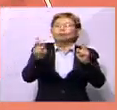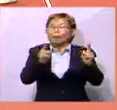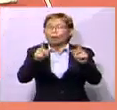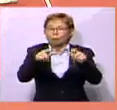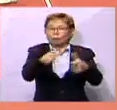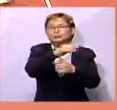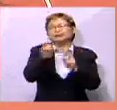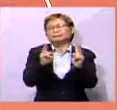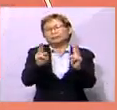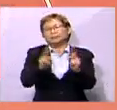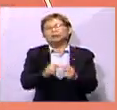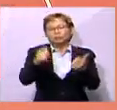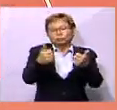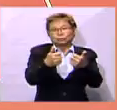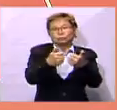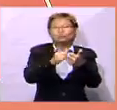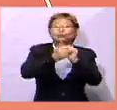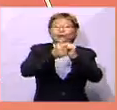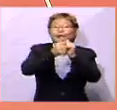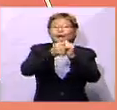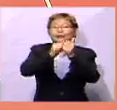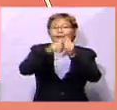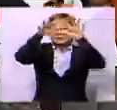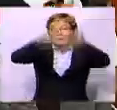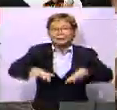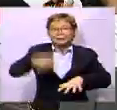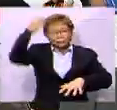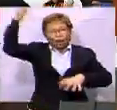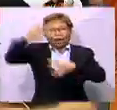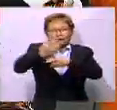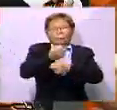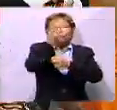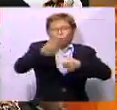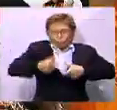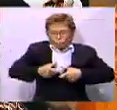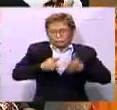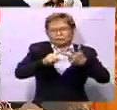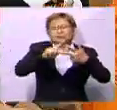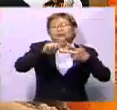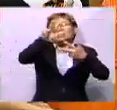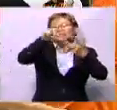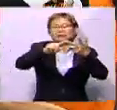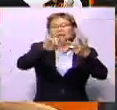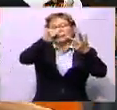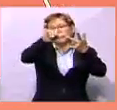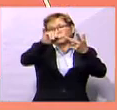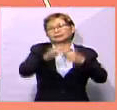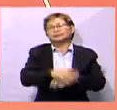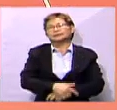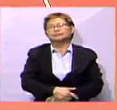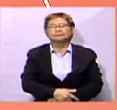dan double sukan C Kuala Lumpur ogos lalu kem sepak tak menyumbang dua emas perak dan en